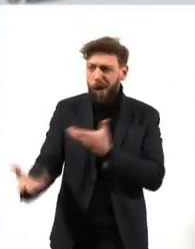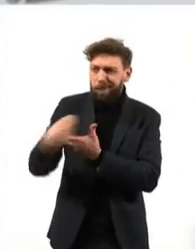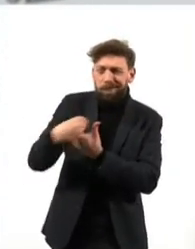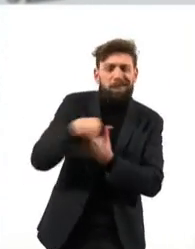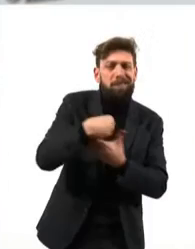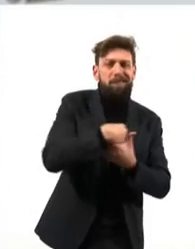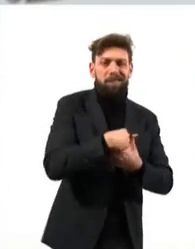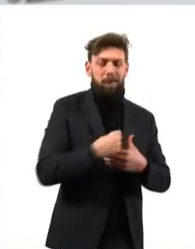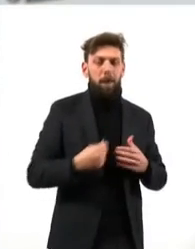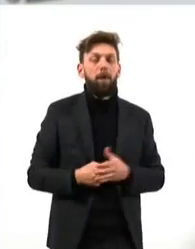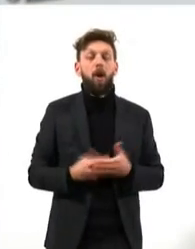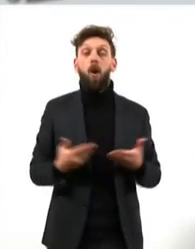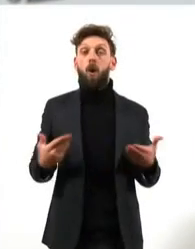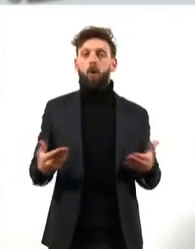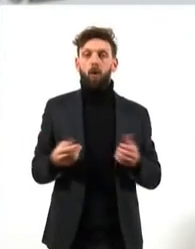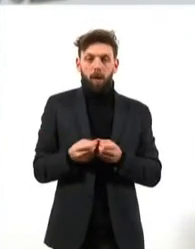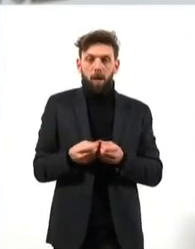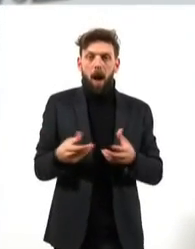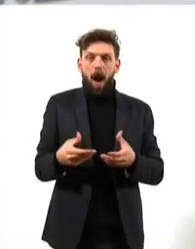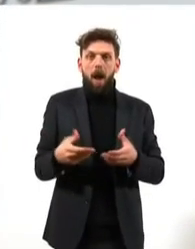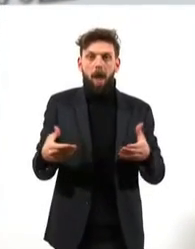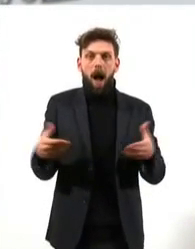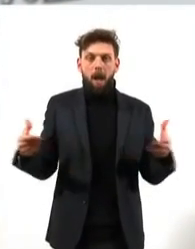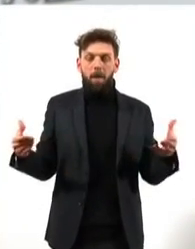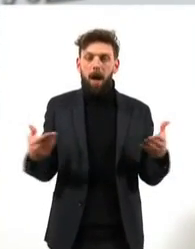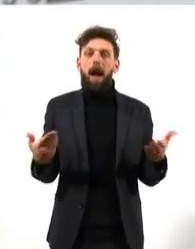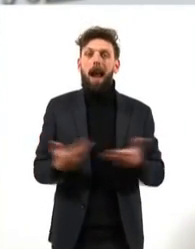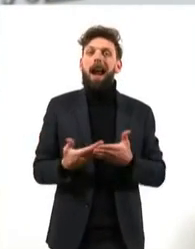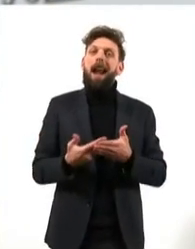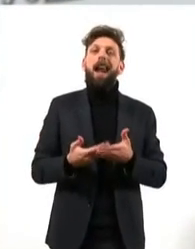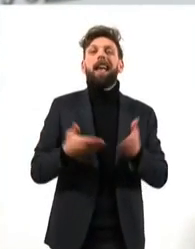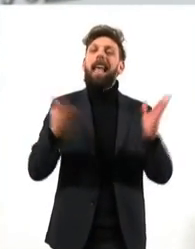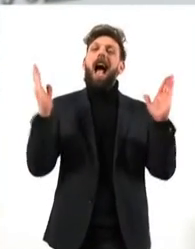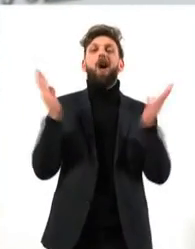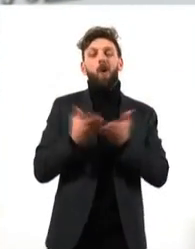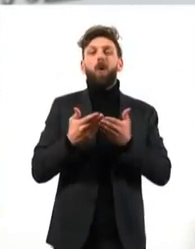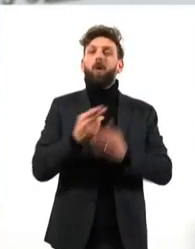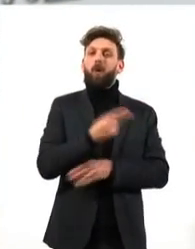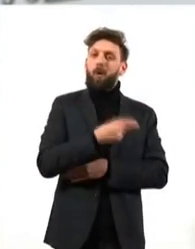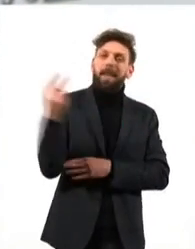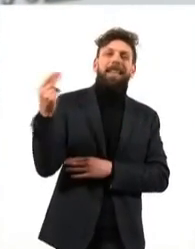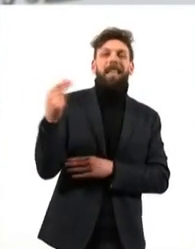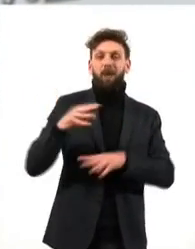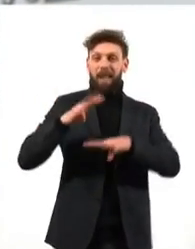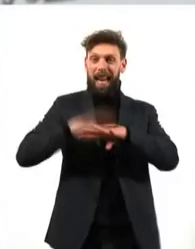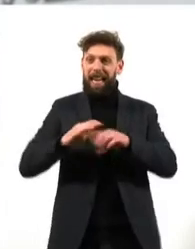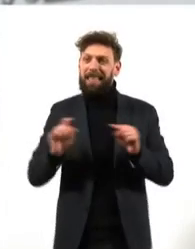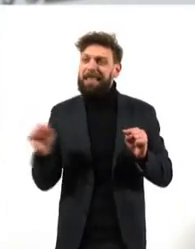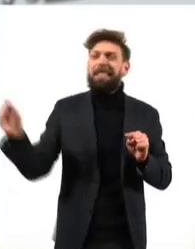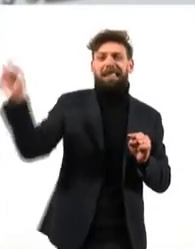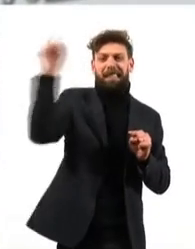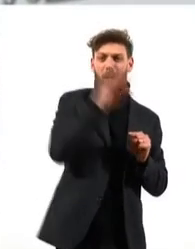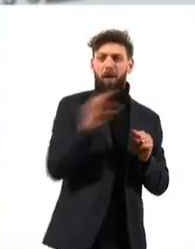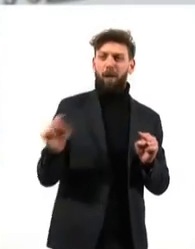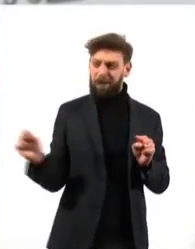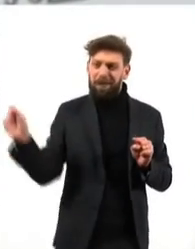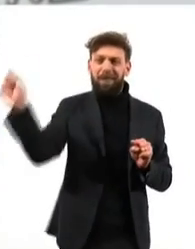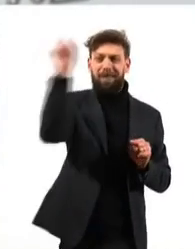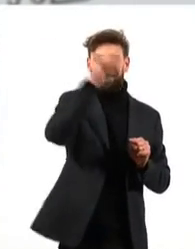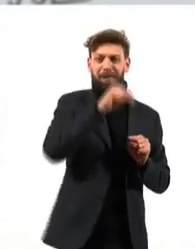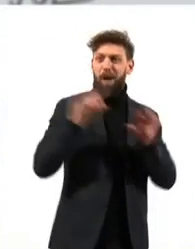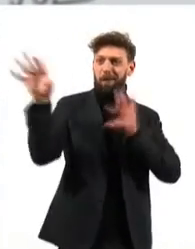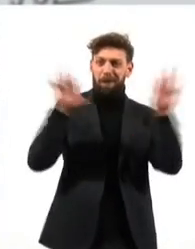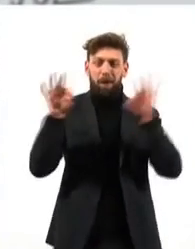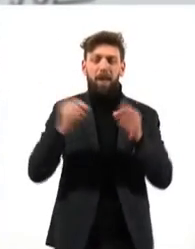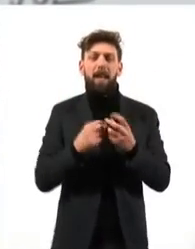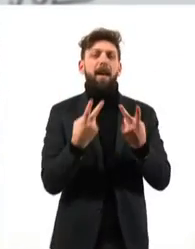et aujourd'hui ça s'agrandit, et on va faire une Coupe nationale des quartiers sur l'ensemble du territoire français. Donc il y a